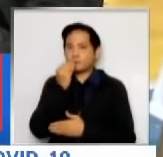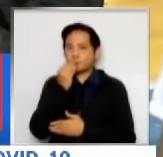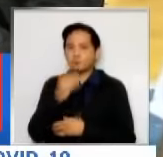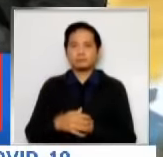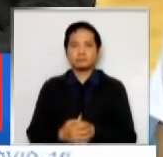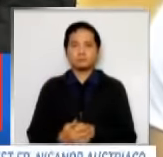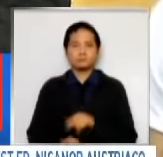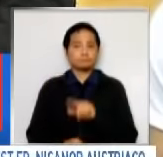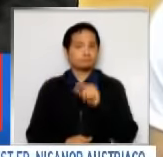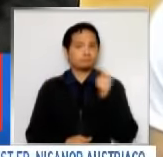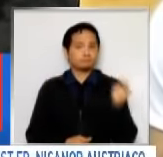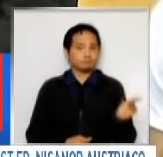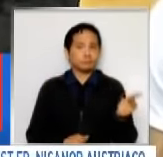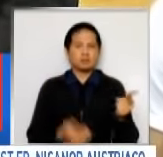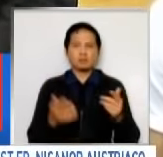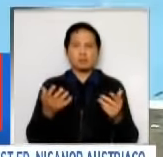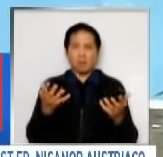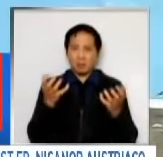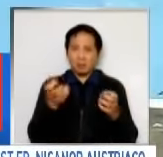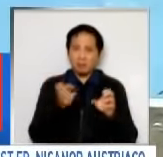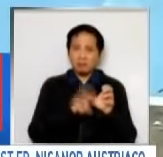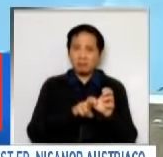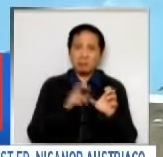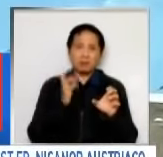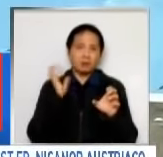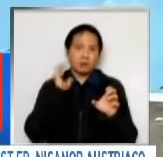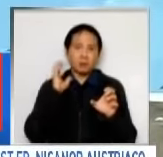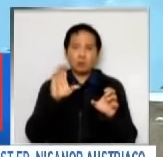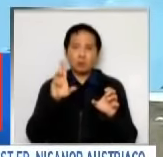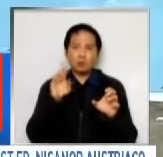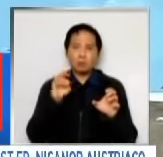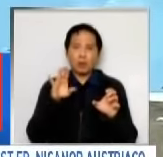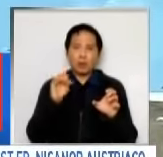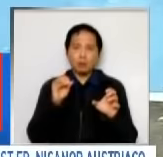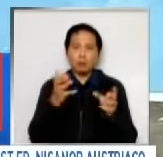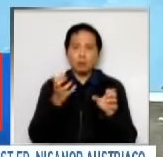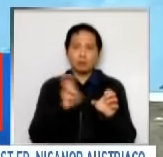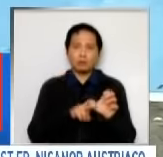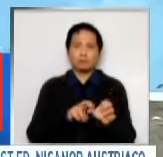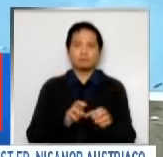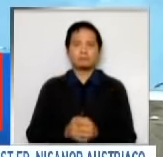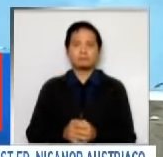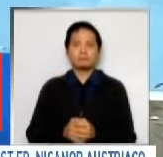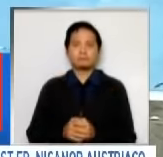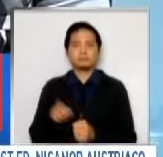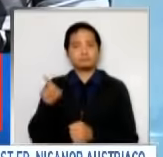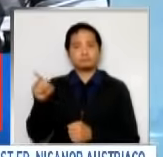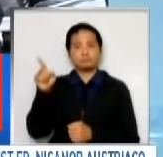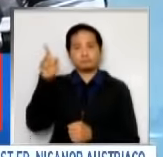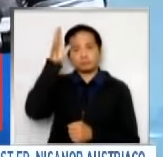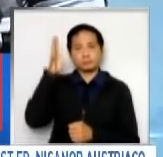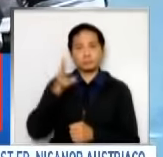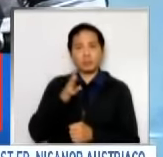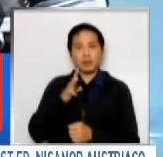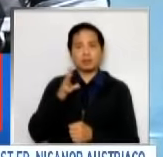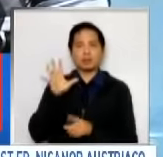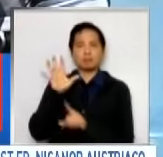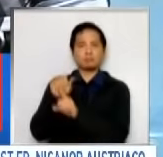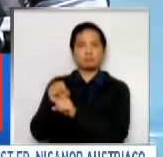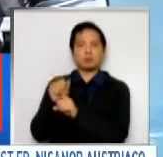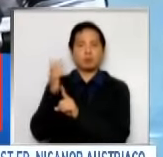sa galing Cubao, papuntang Cubao. Si tatay hinuli dahil nasa labas at walang quarantine pass. Ang problema,